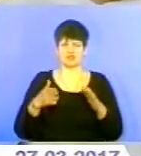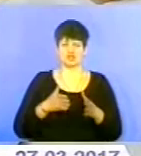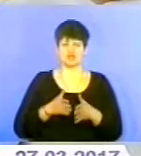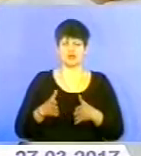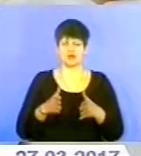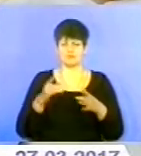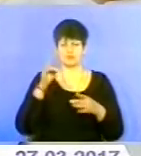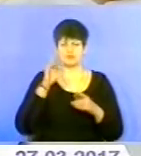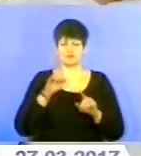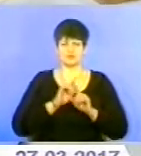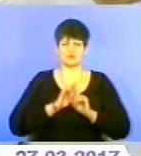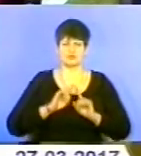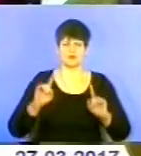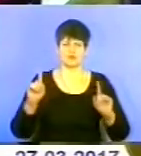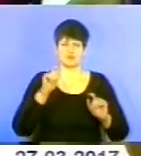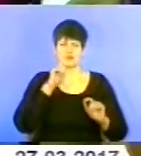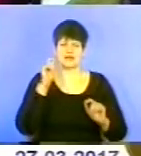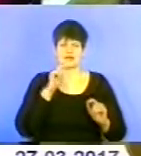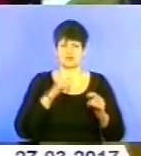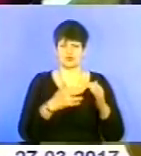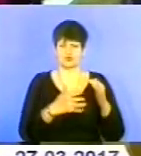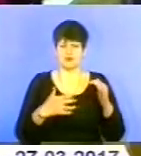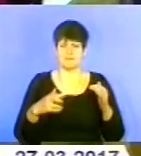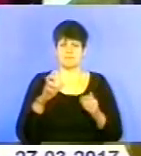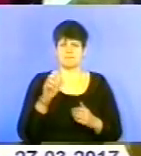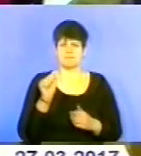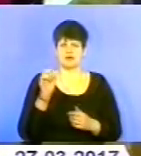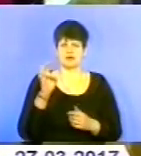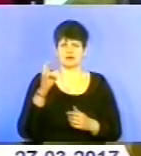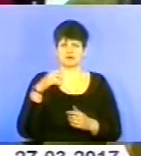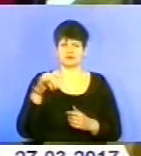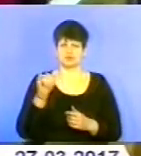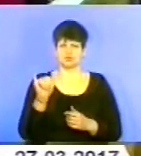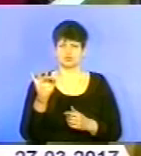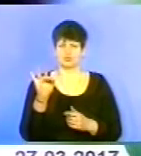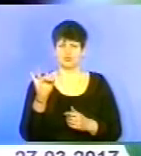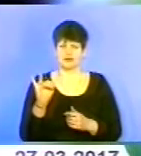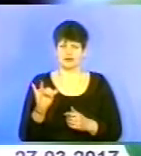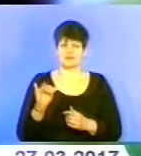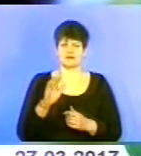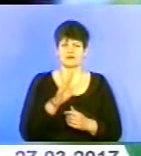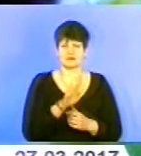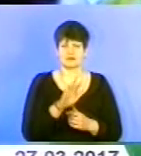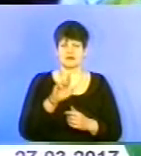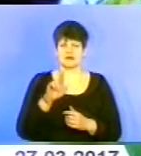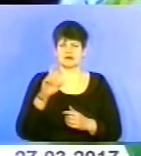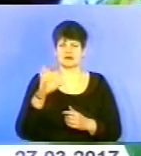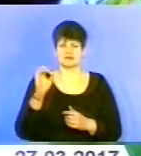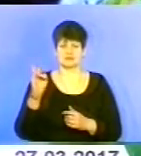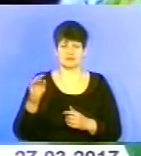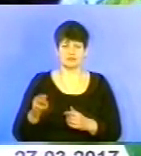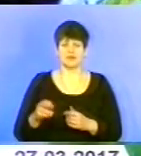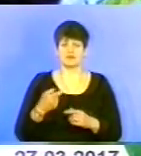популяризації унікального українського інструменту – бандури і кобзарсько-бандурного мистецтва Володимир Єсипок.